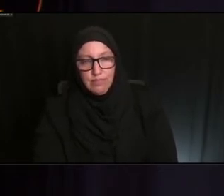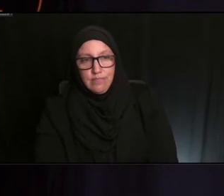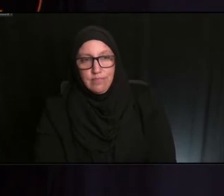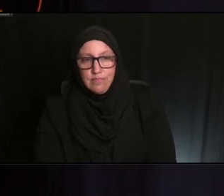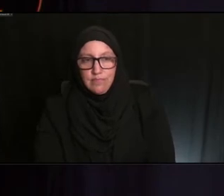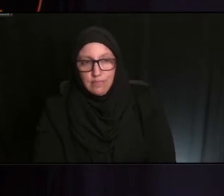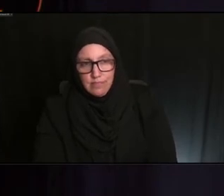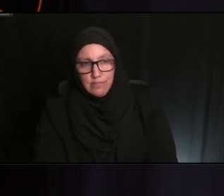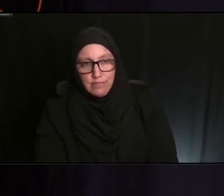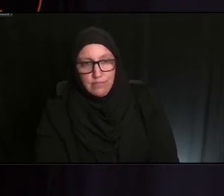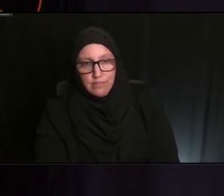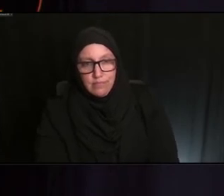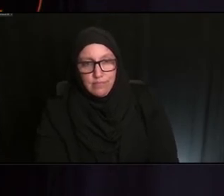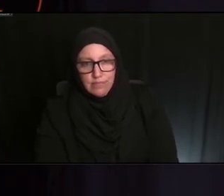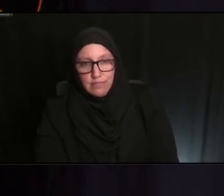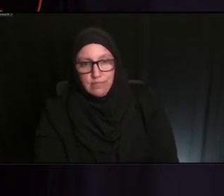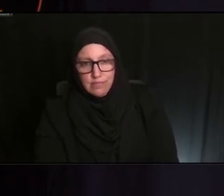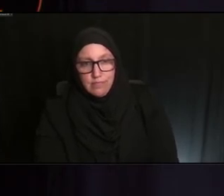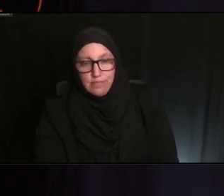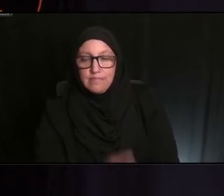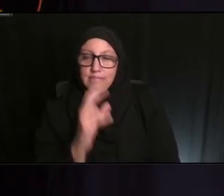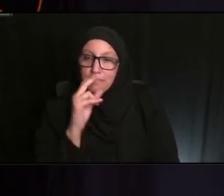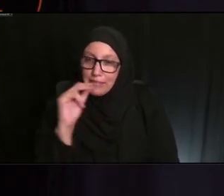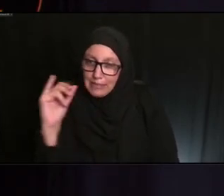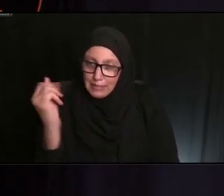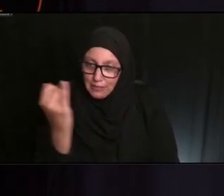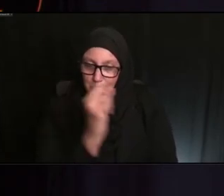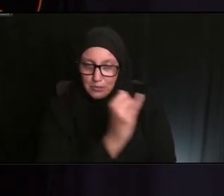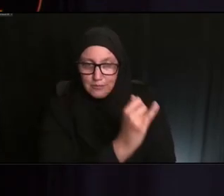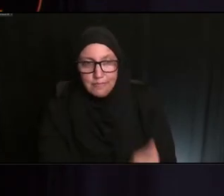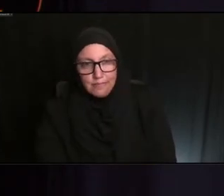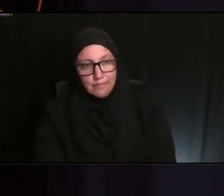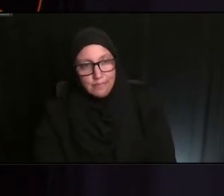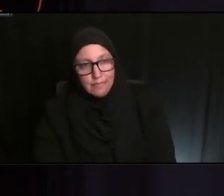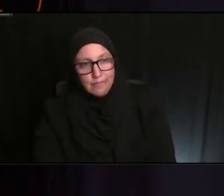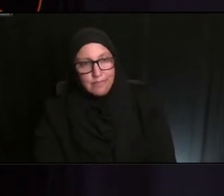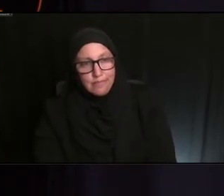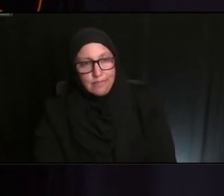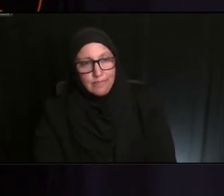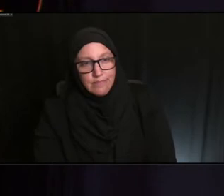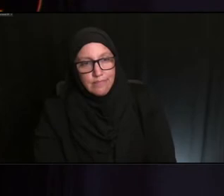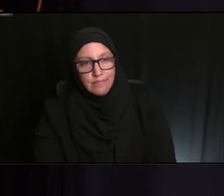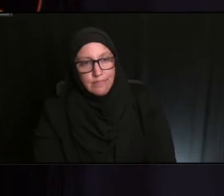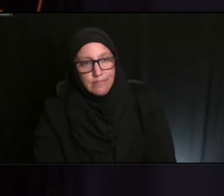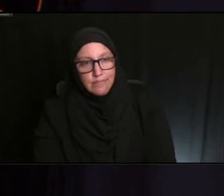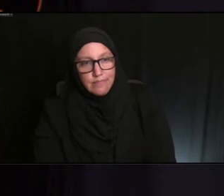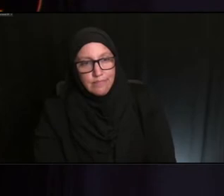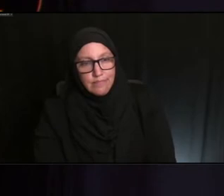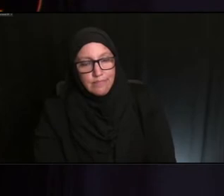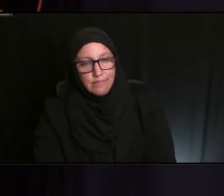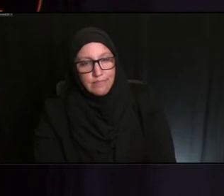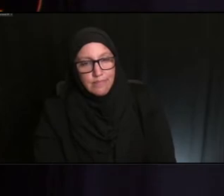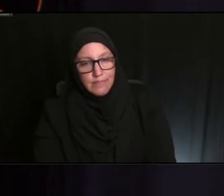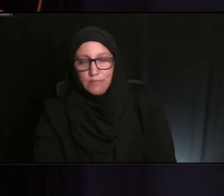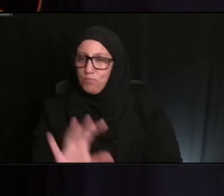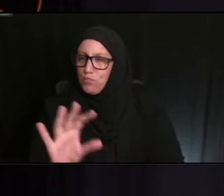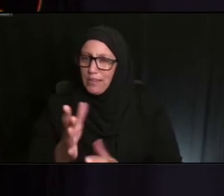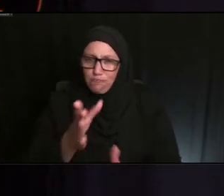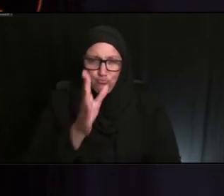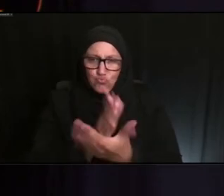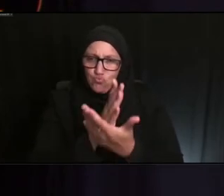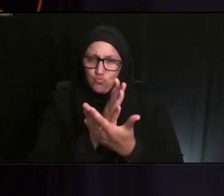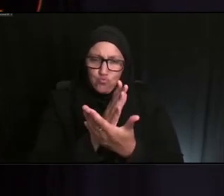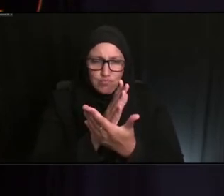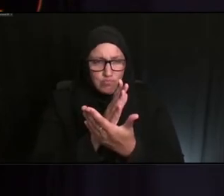عصر العلم والاكتشافات الحديثة بألف سنة. He said, without a doubt, this is